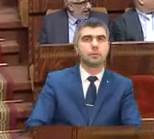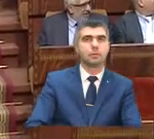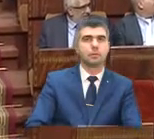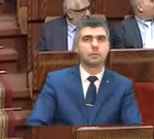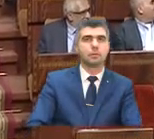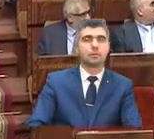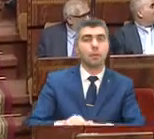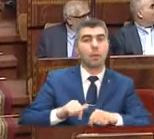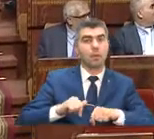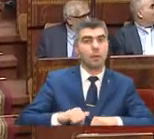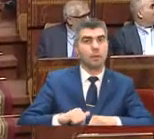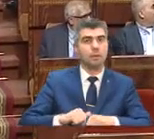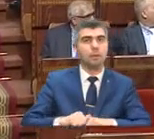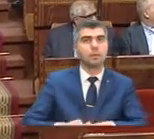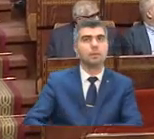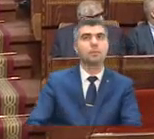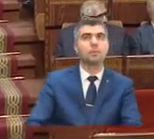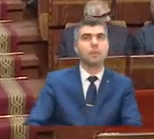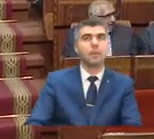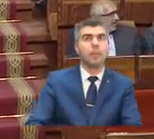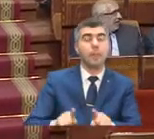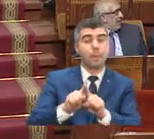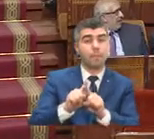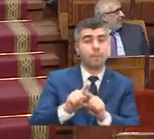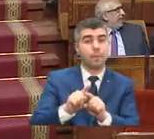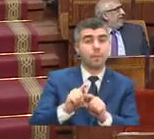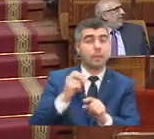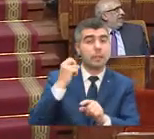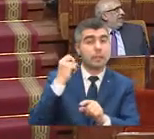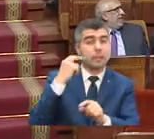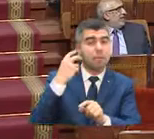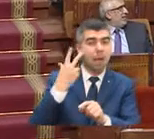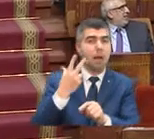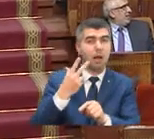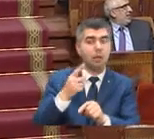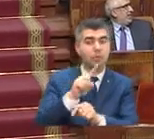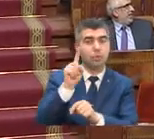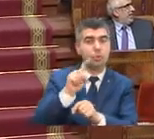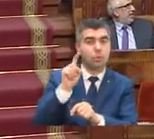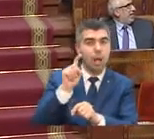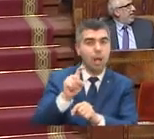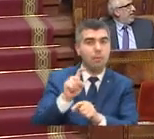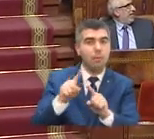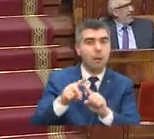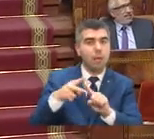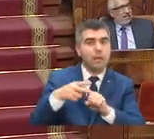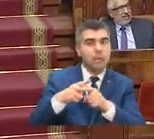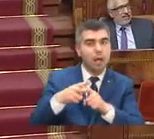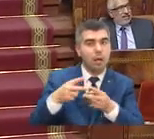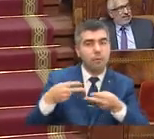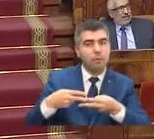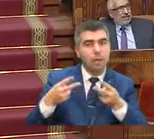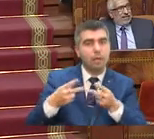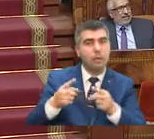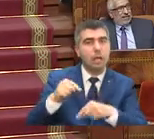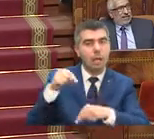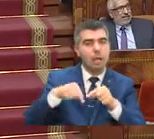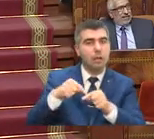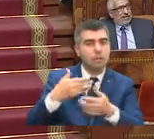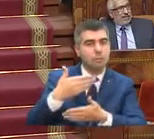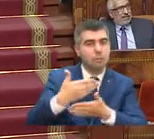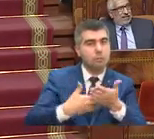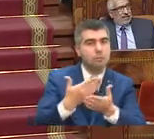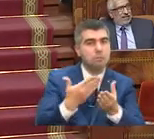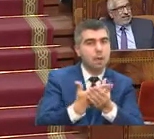سيد الوزير، بينكم وبين جماعة تمارا والجهة واحد اتفاقية باش نأهلوا منطقة صناعية، كاين مجموعة من الشروط اللي هي